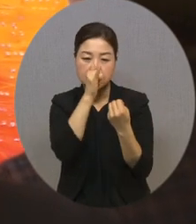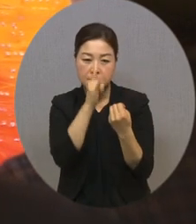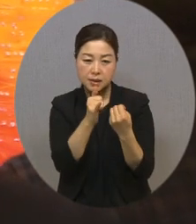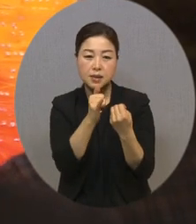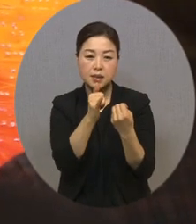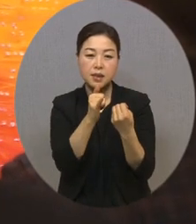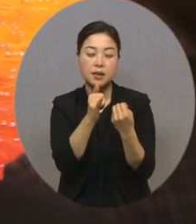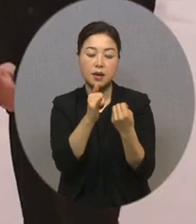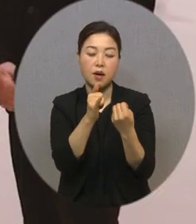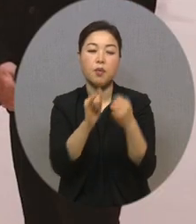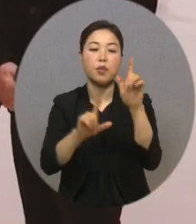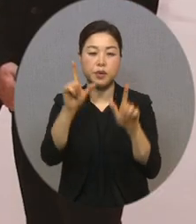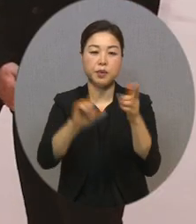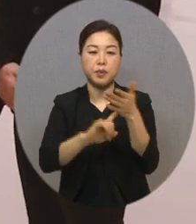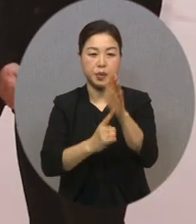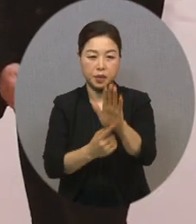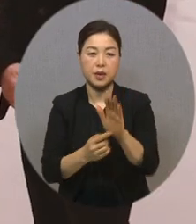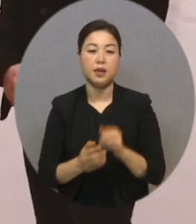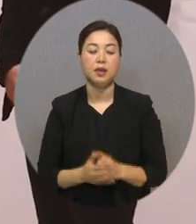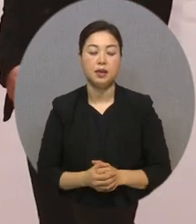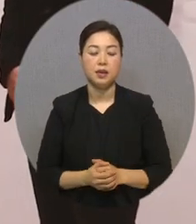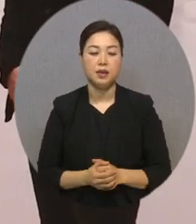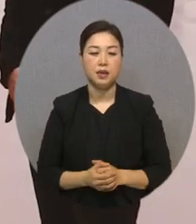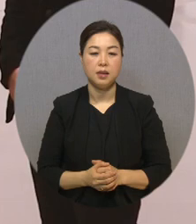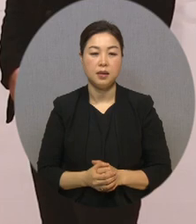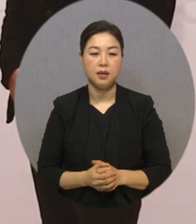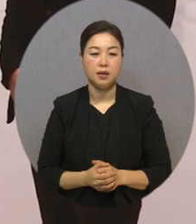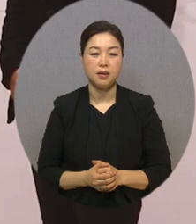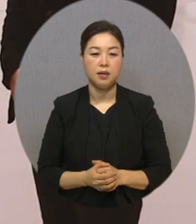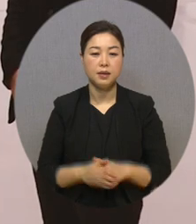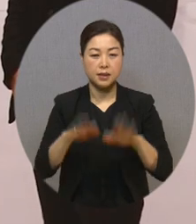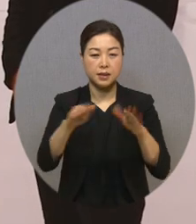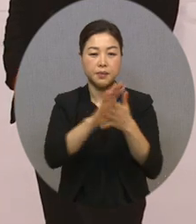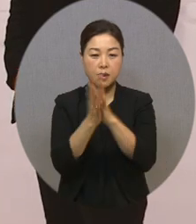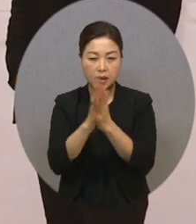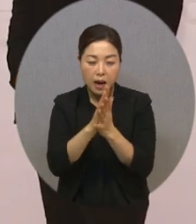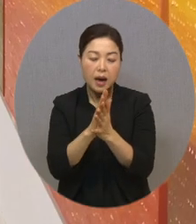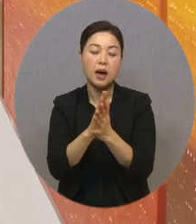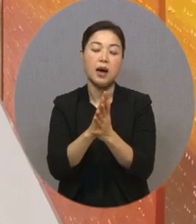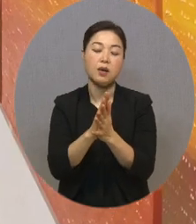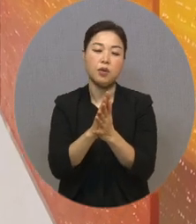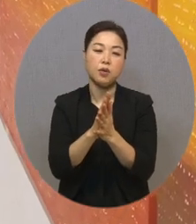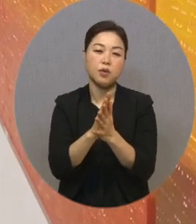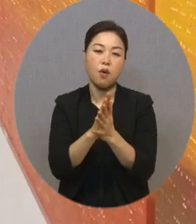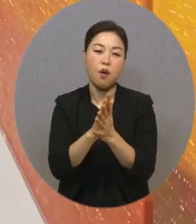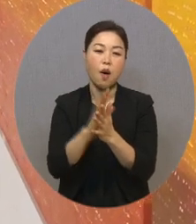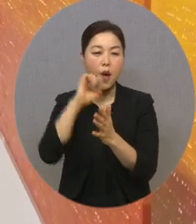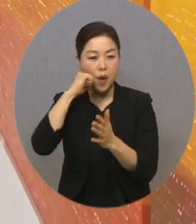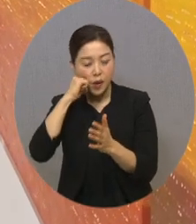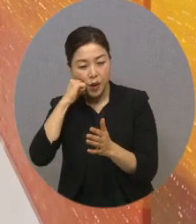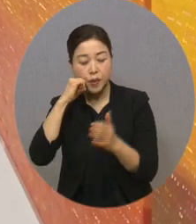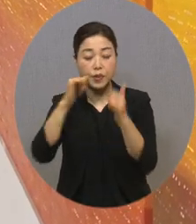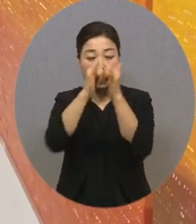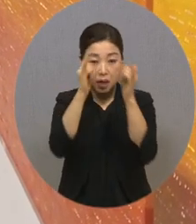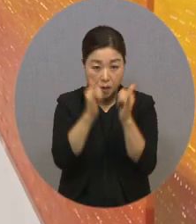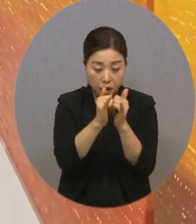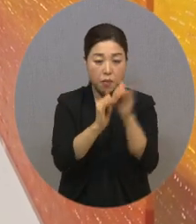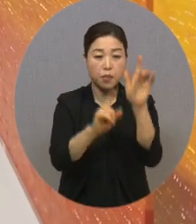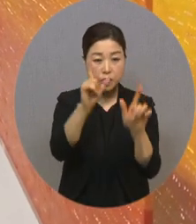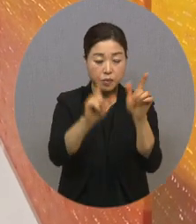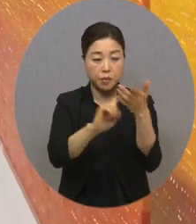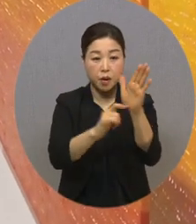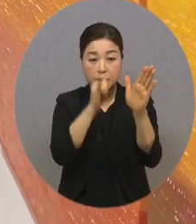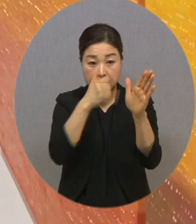작업은 격동하는 현대사의 비극을 함축적으로 표현하면서도 절망을 딛고 일어서는